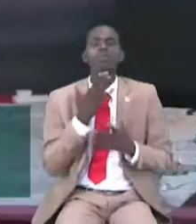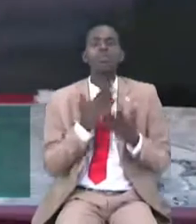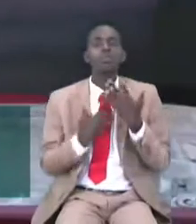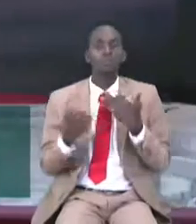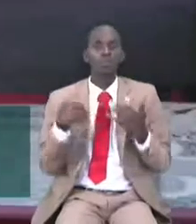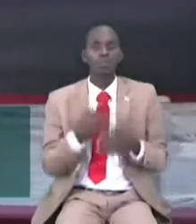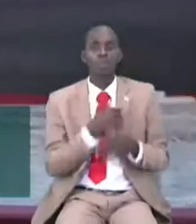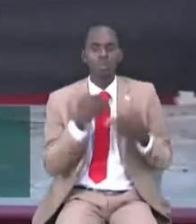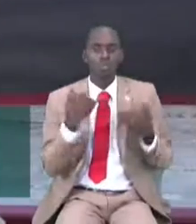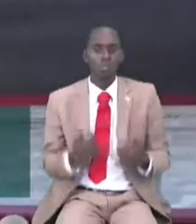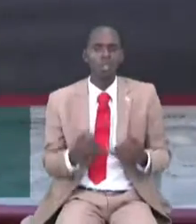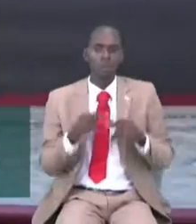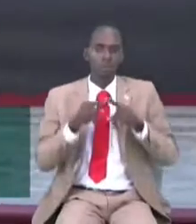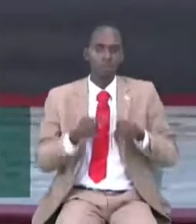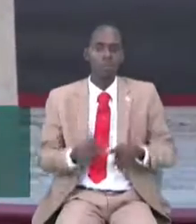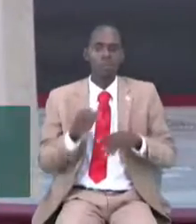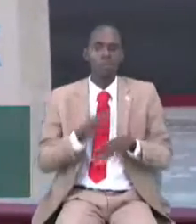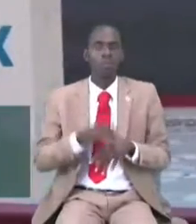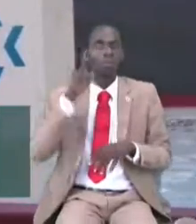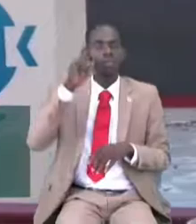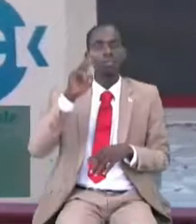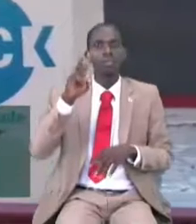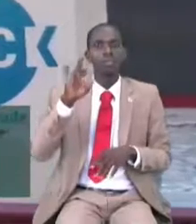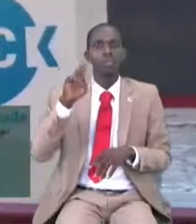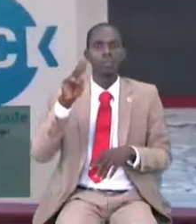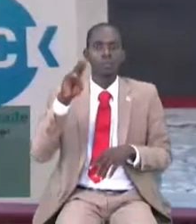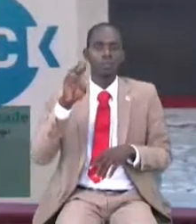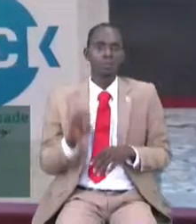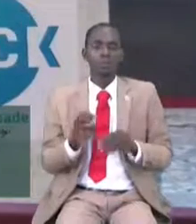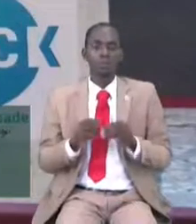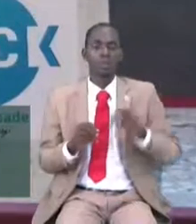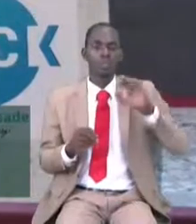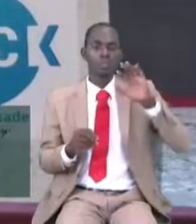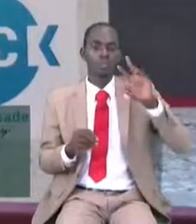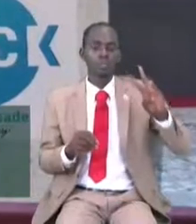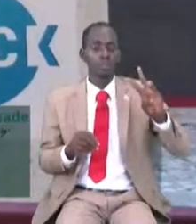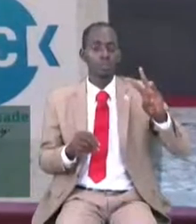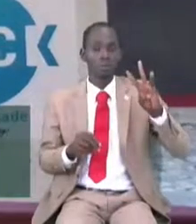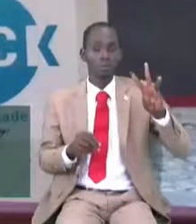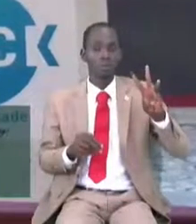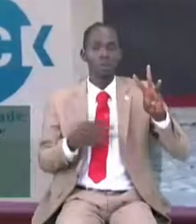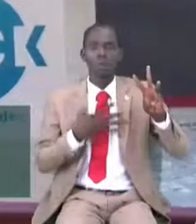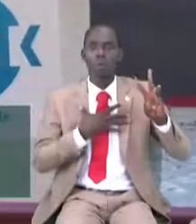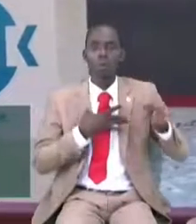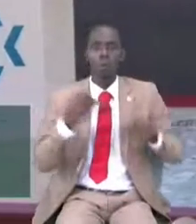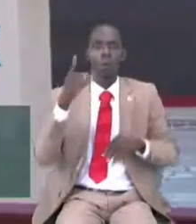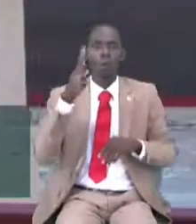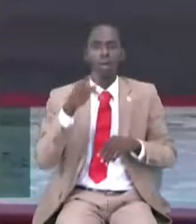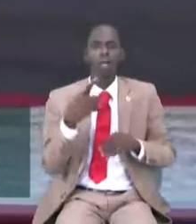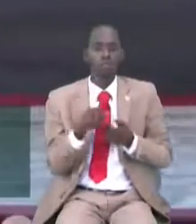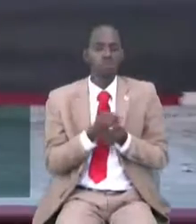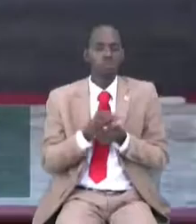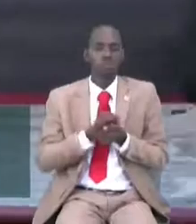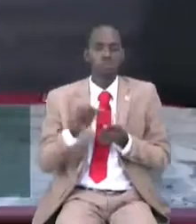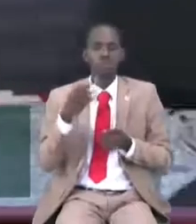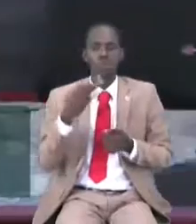Et maintenant, blanchis par la purification de Christ, il nous lave, il nous purifie, nous sommes rendus